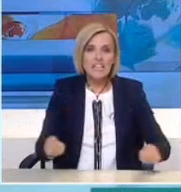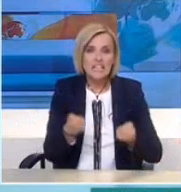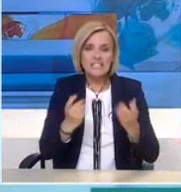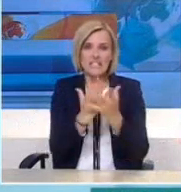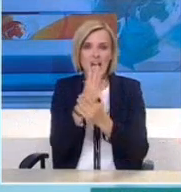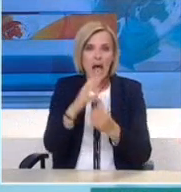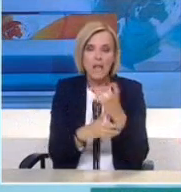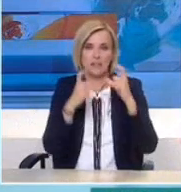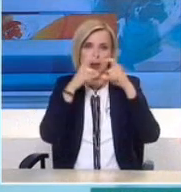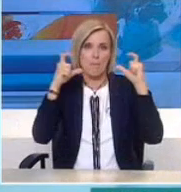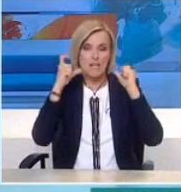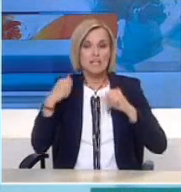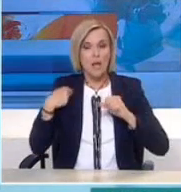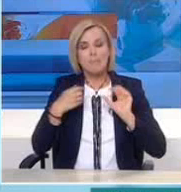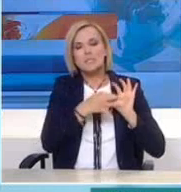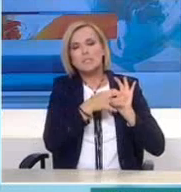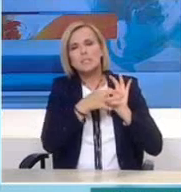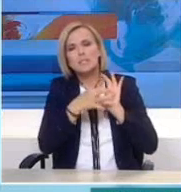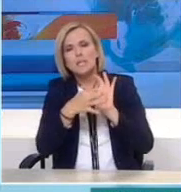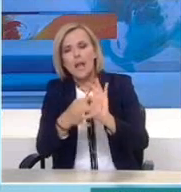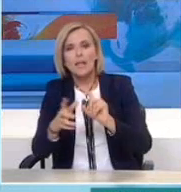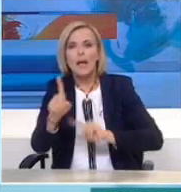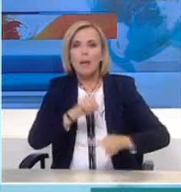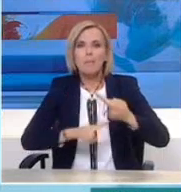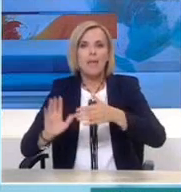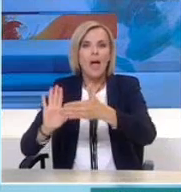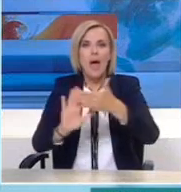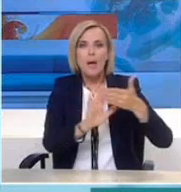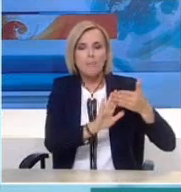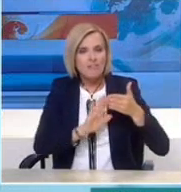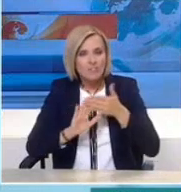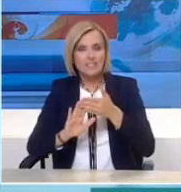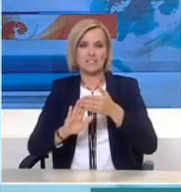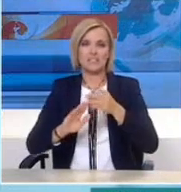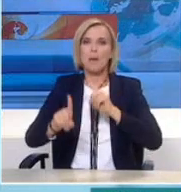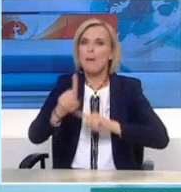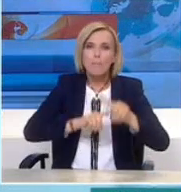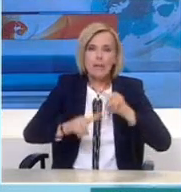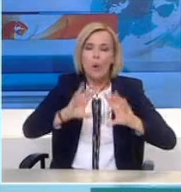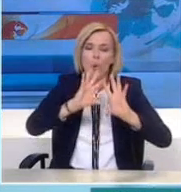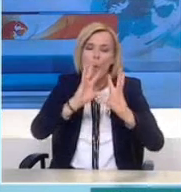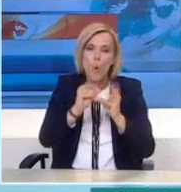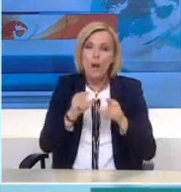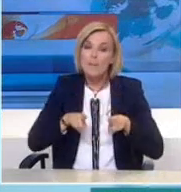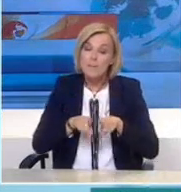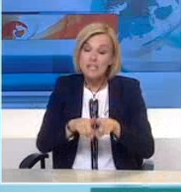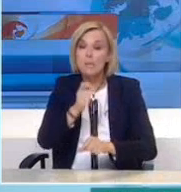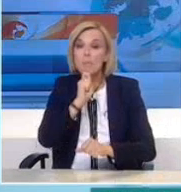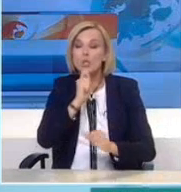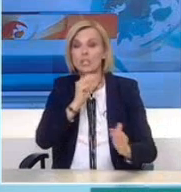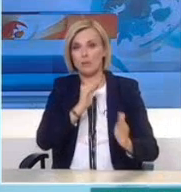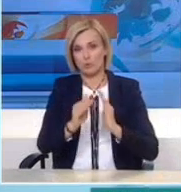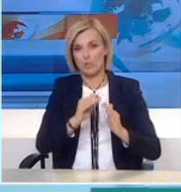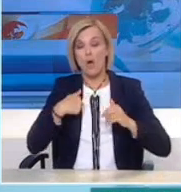Επιπρόσθετα, συνεχίζεται η χνηλάτιση σε συνεργασία με τον Υπουργό και την Πολιτική Προστασία. Εύχομαι κανένας